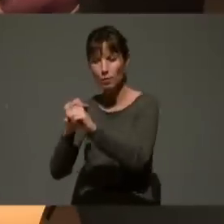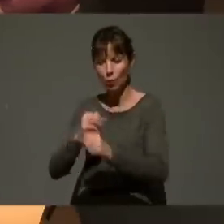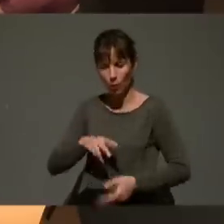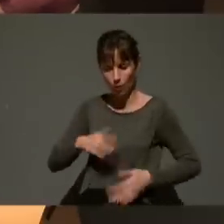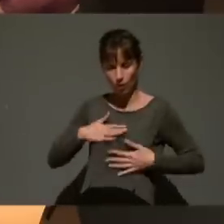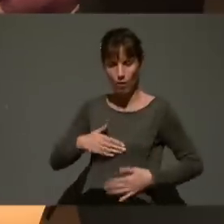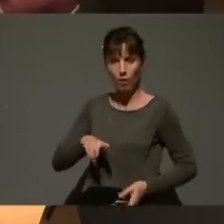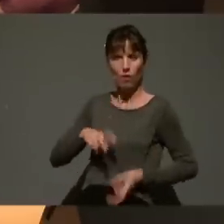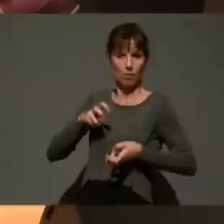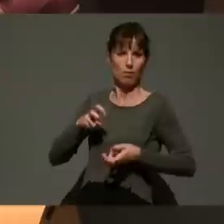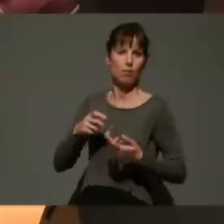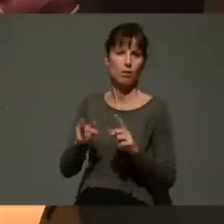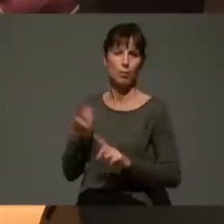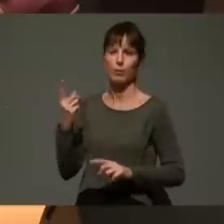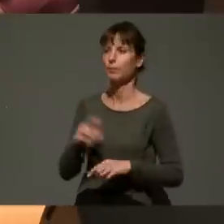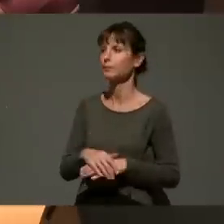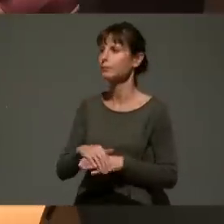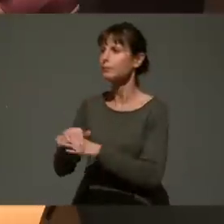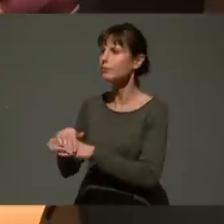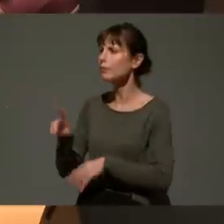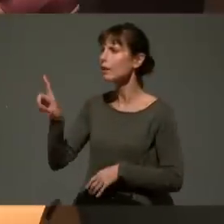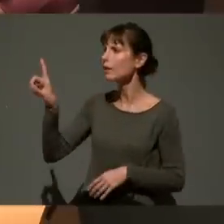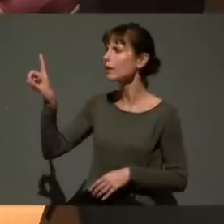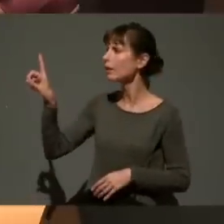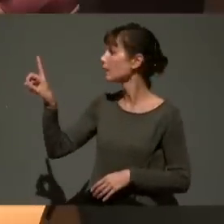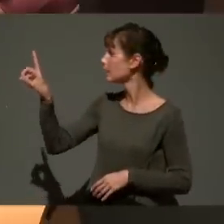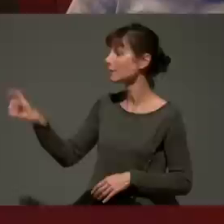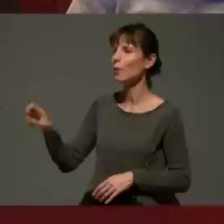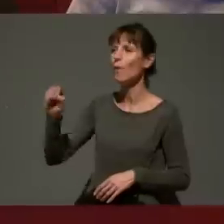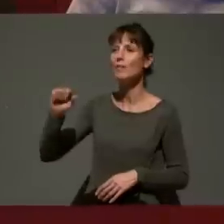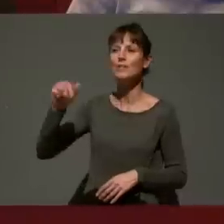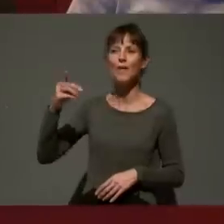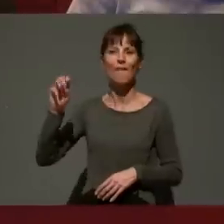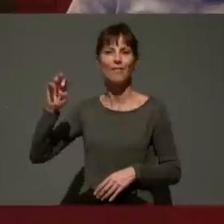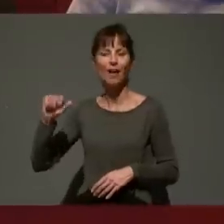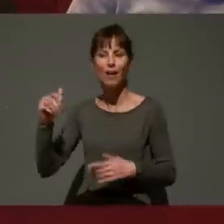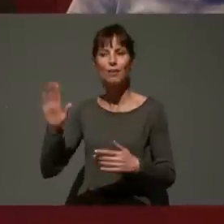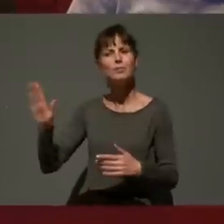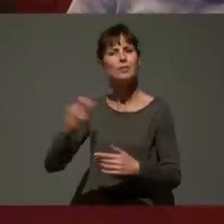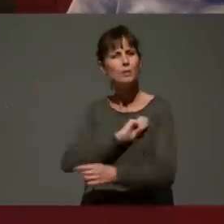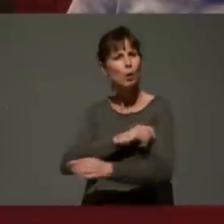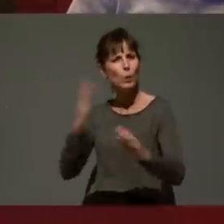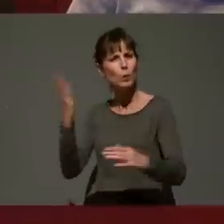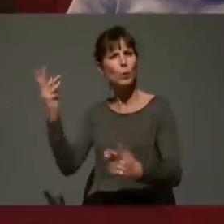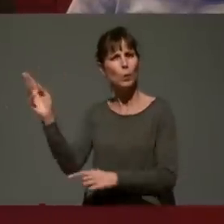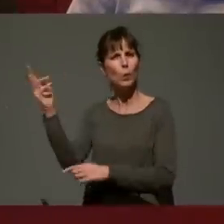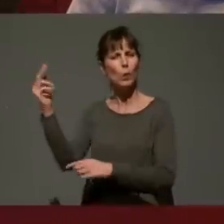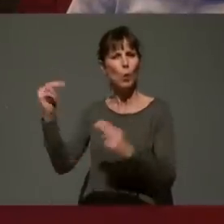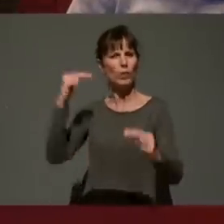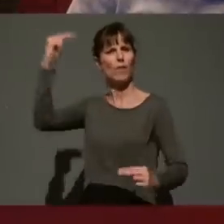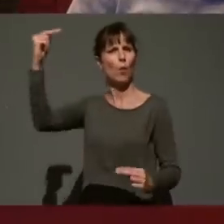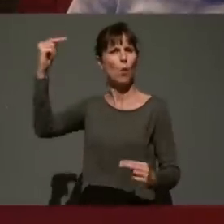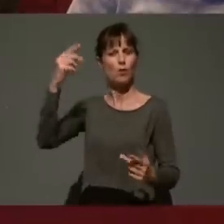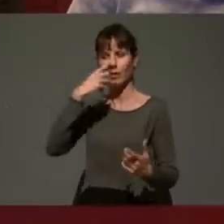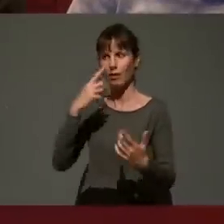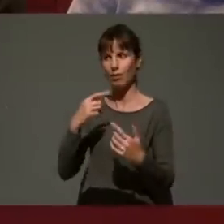Bonsoir. Je voulais poser une question à Sandra. Est-ce que dans les sports de haut niveau, vous n'avez pas des problèmes de dépendance, en quelque sorte,